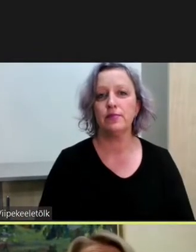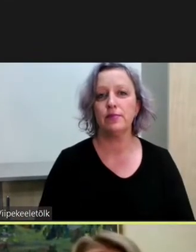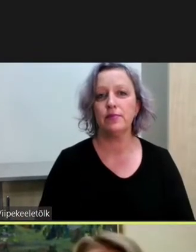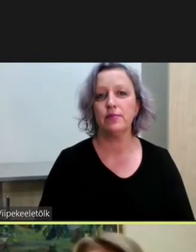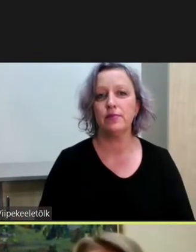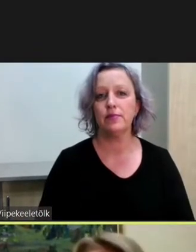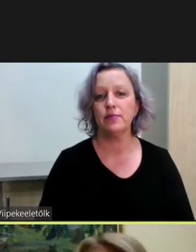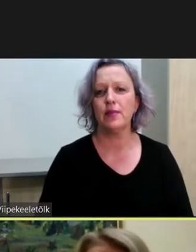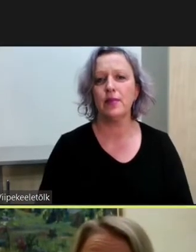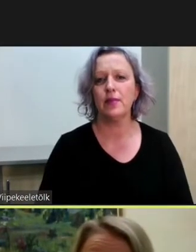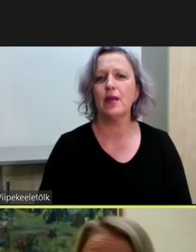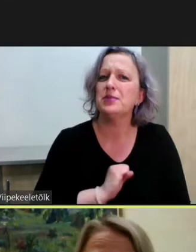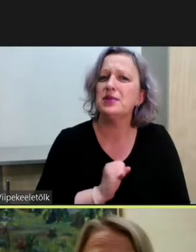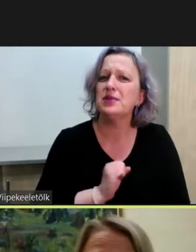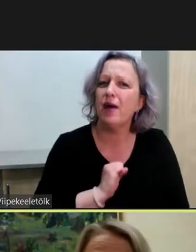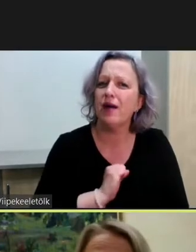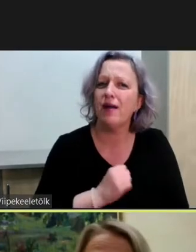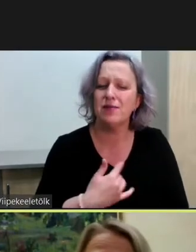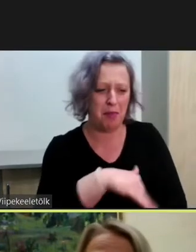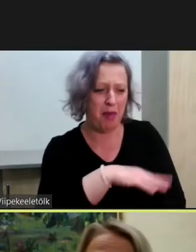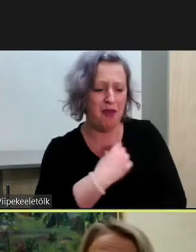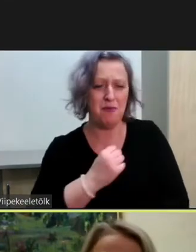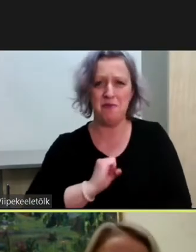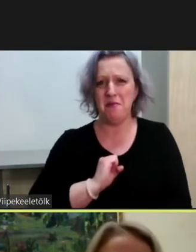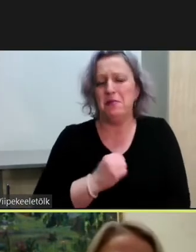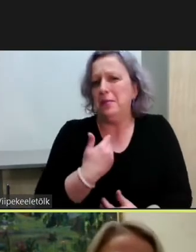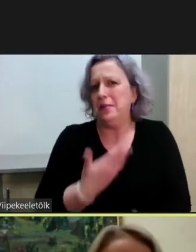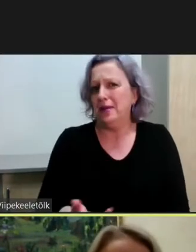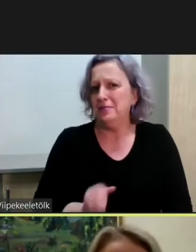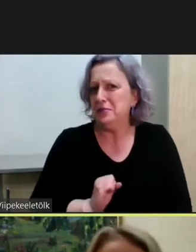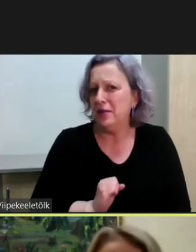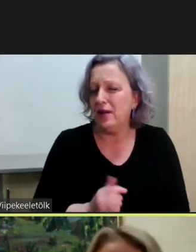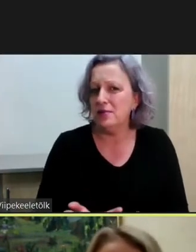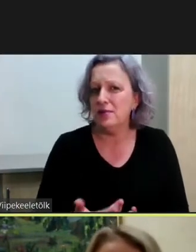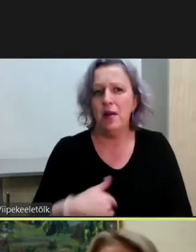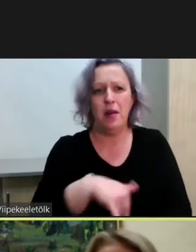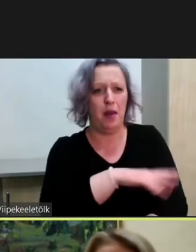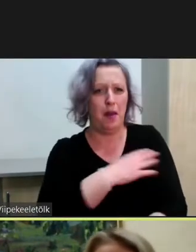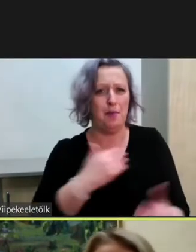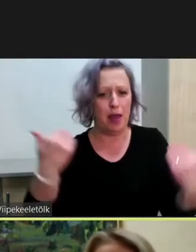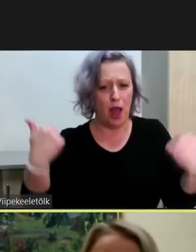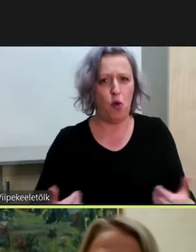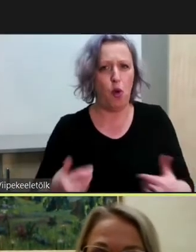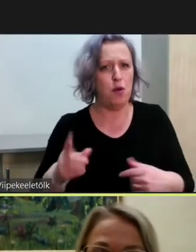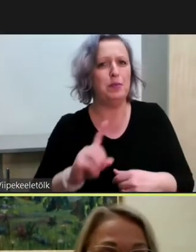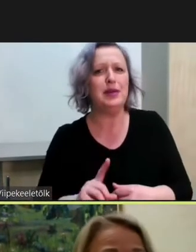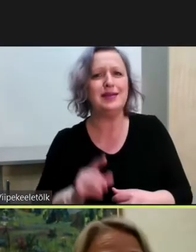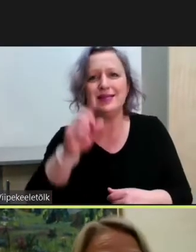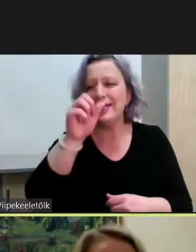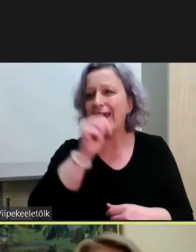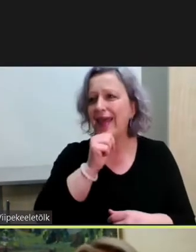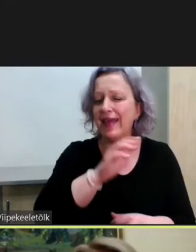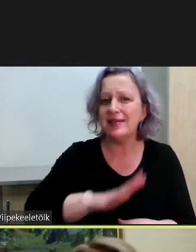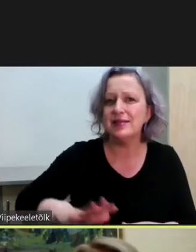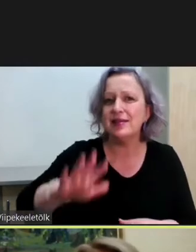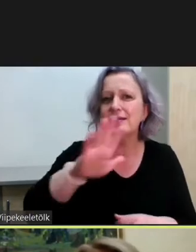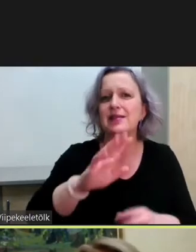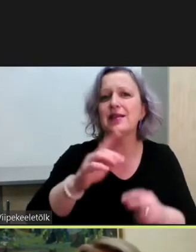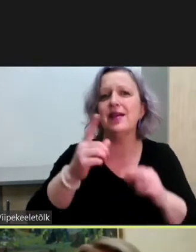Miks meid üldse vaja on, ja mis meie roll on Eesti riigis ja laiemalt